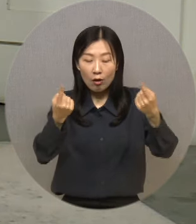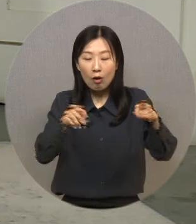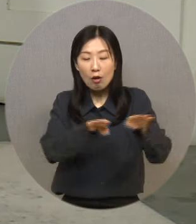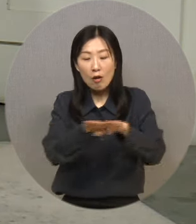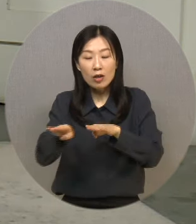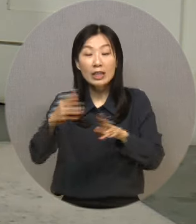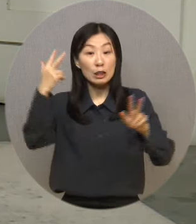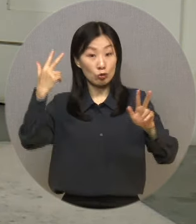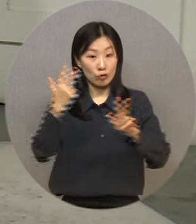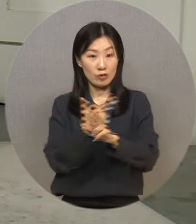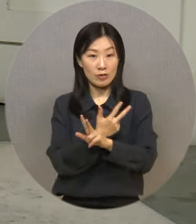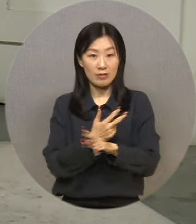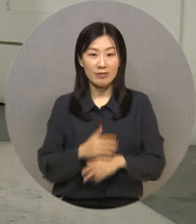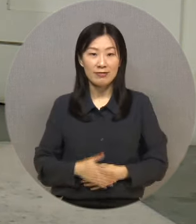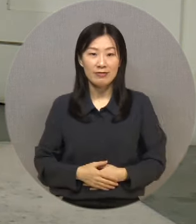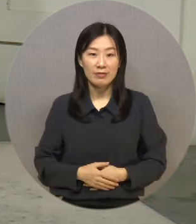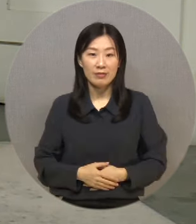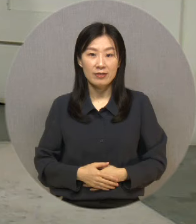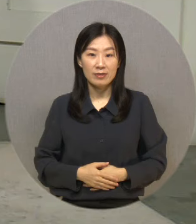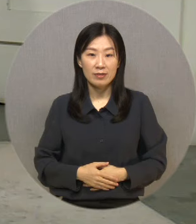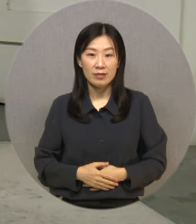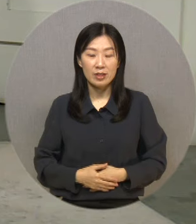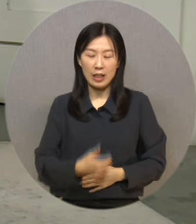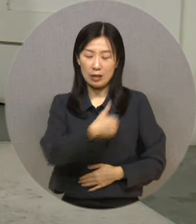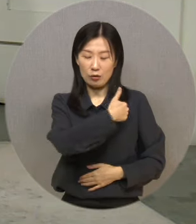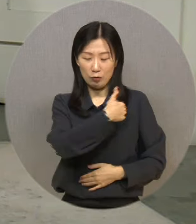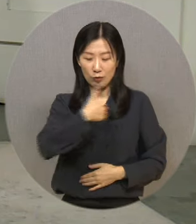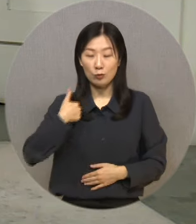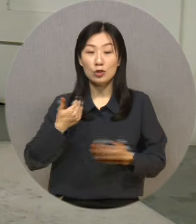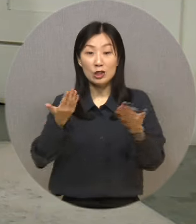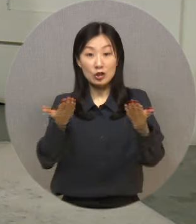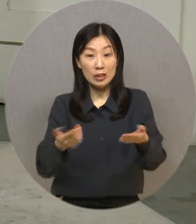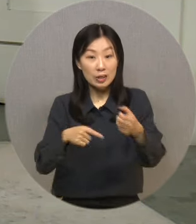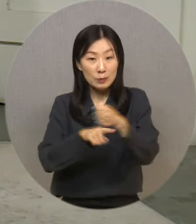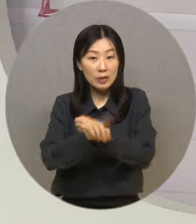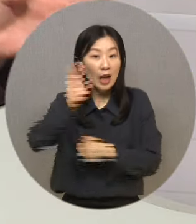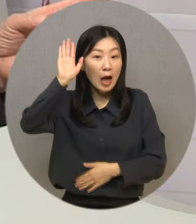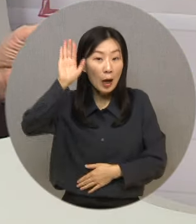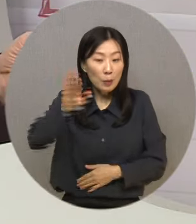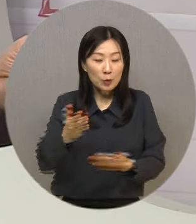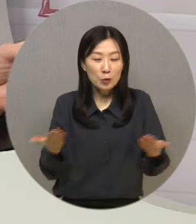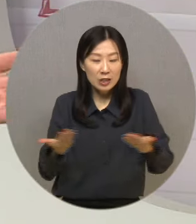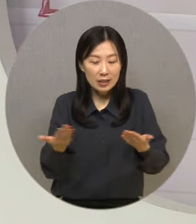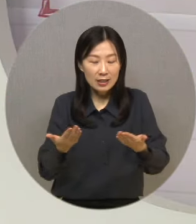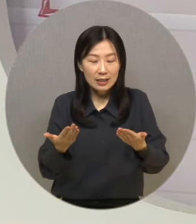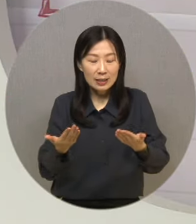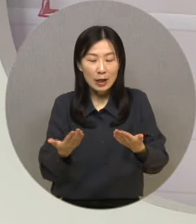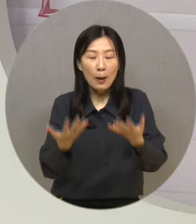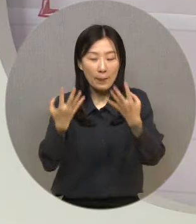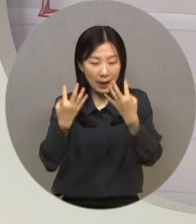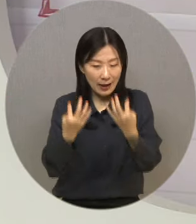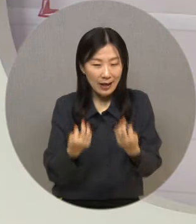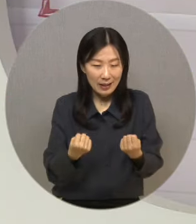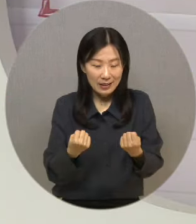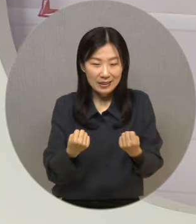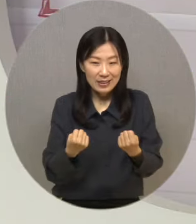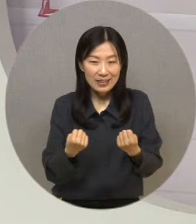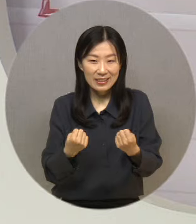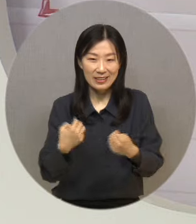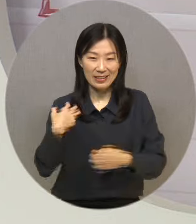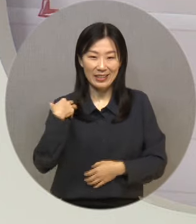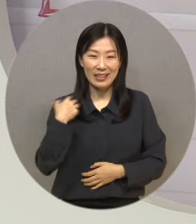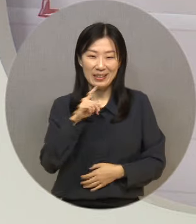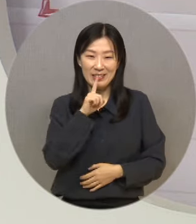네, 아주 큰 연장이라서. 그만큼 충분히 쉰다는 건 뭐냐면 앞으로 일을 많이 하겠다는 뜻이거든요. 네, 준비를 많이